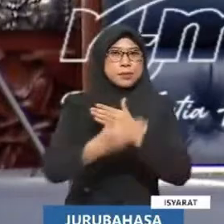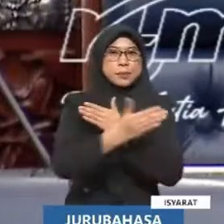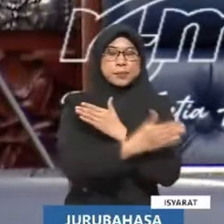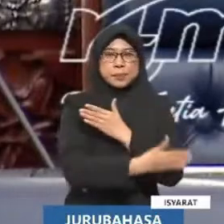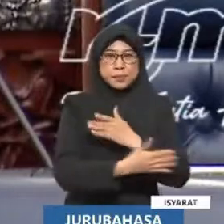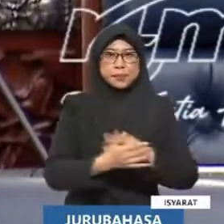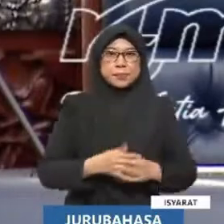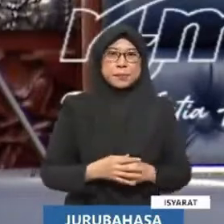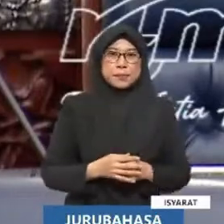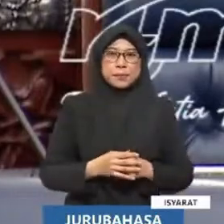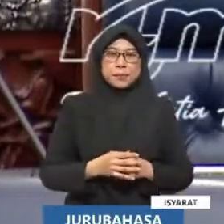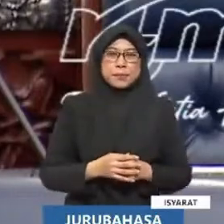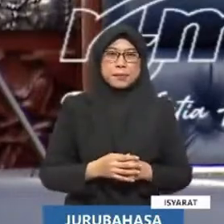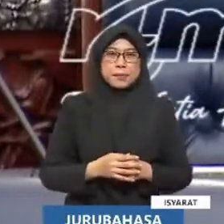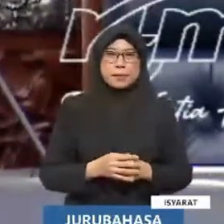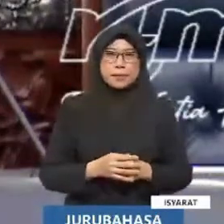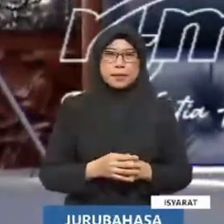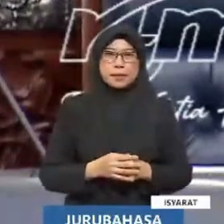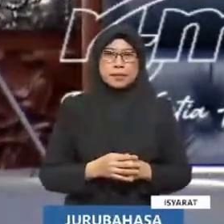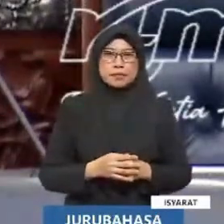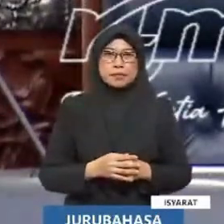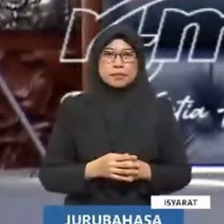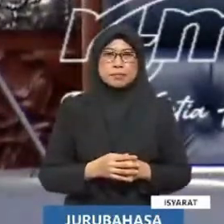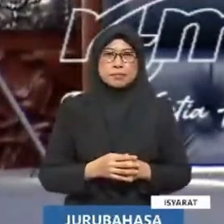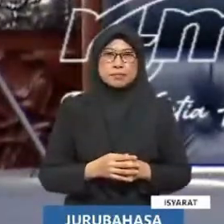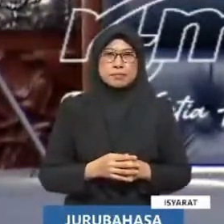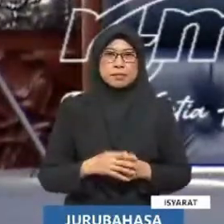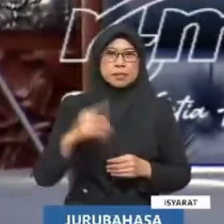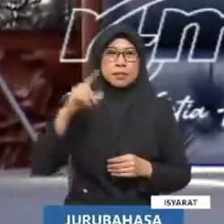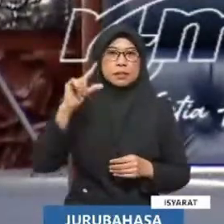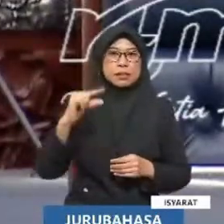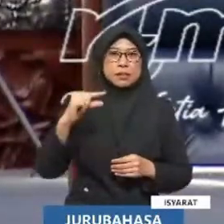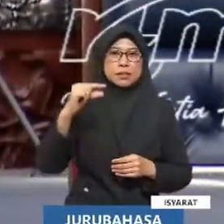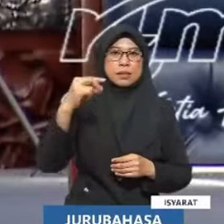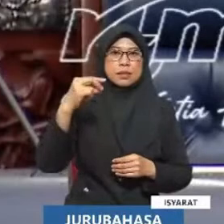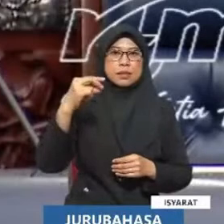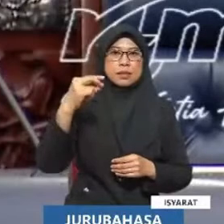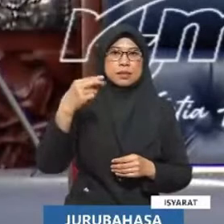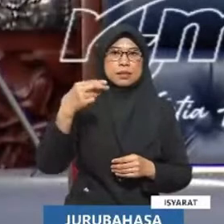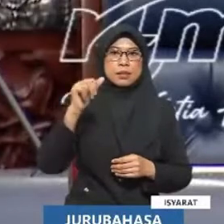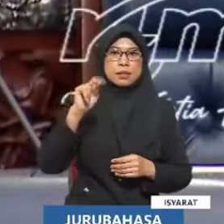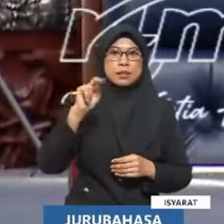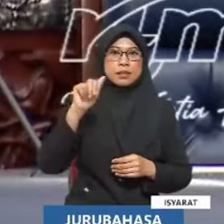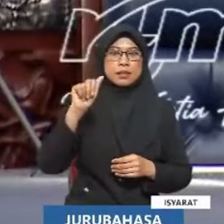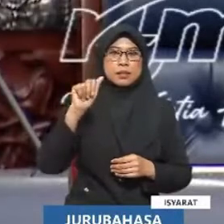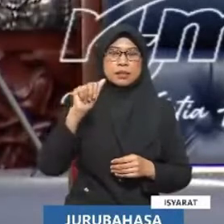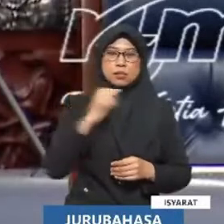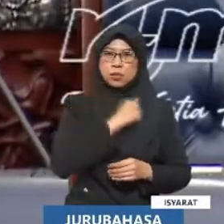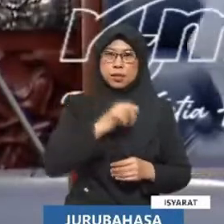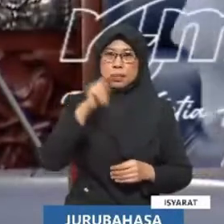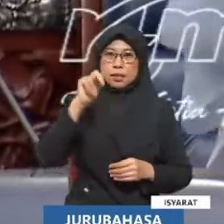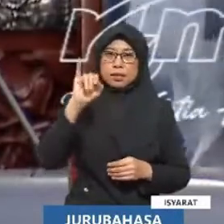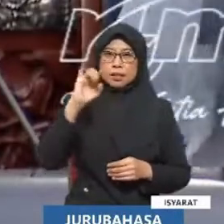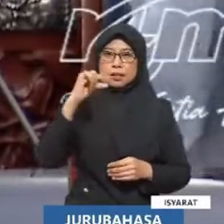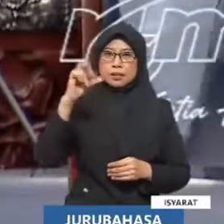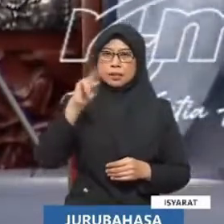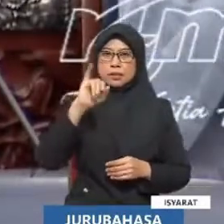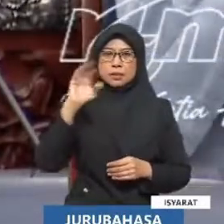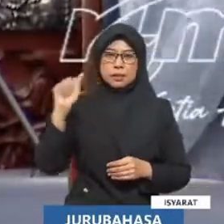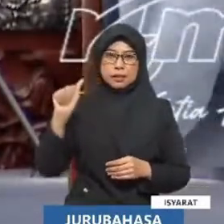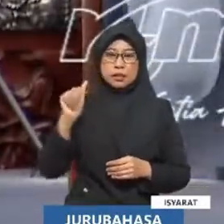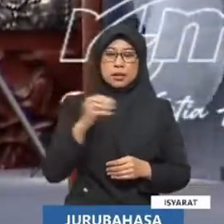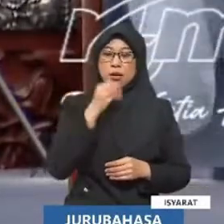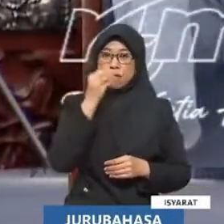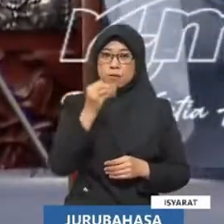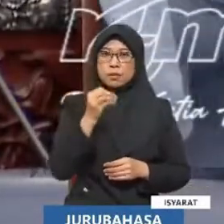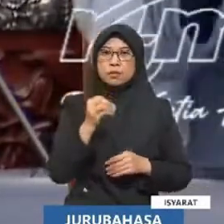jauh website ganau Hai Ghana nazilia soalnya judul yang mengoverlaykan